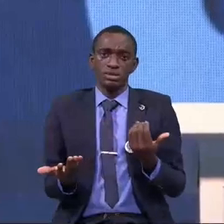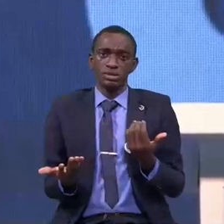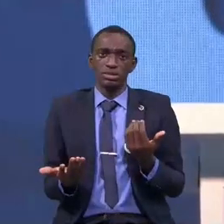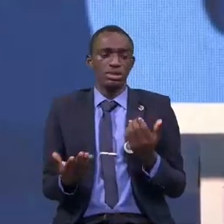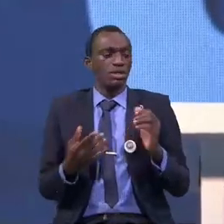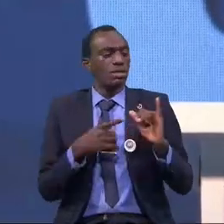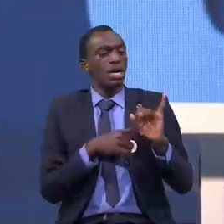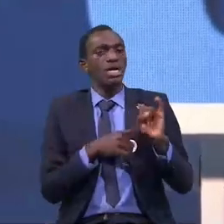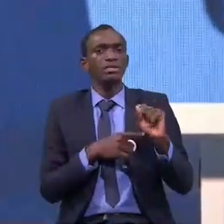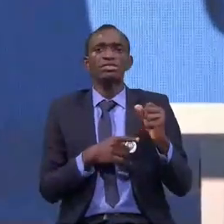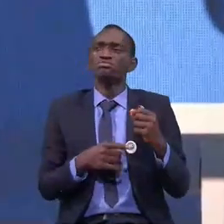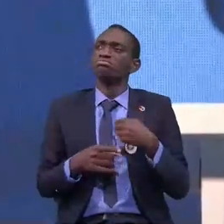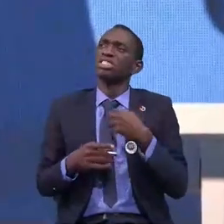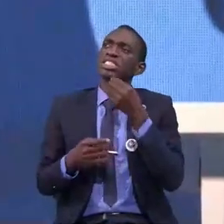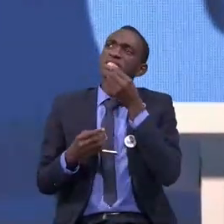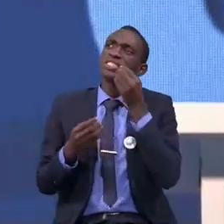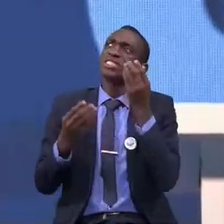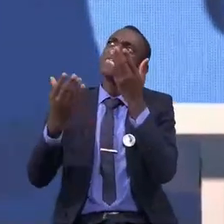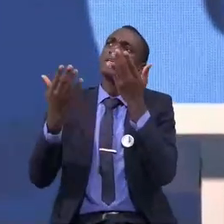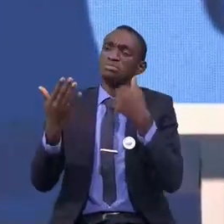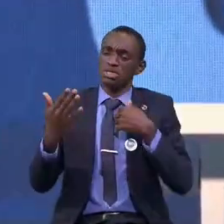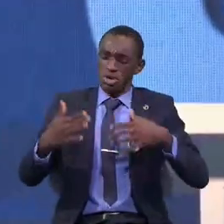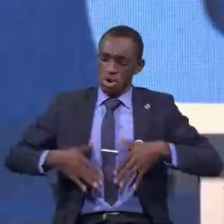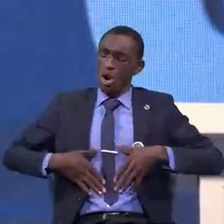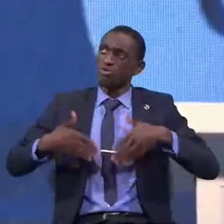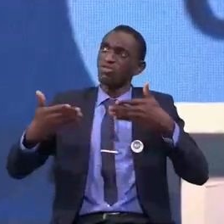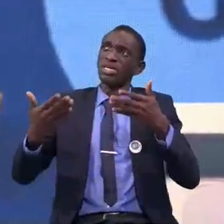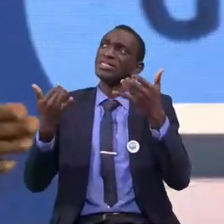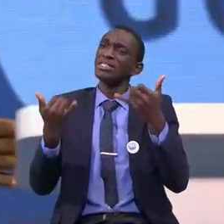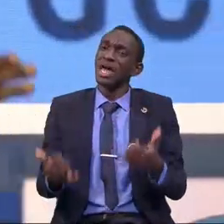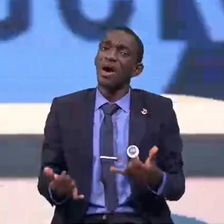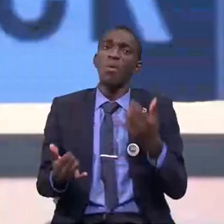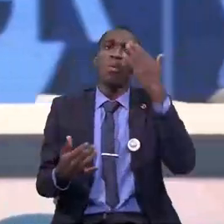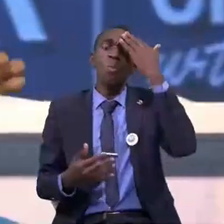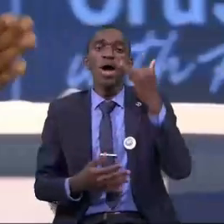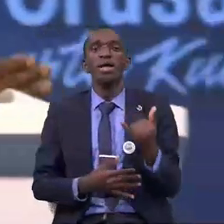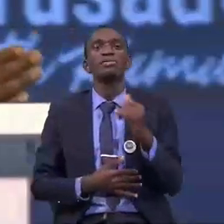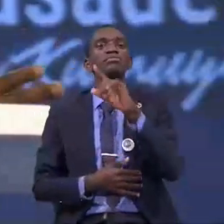Il dit, pourquoi je dis ça maintenant? Pourquoi est-ce que je confesse ça maintenant?